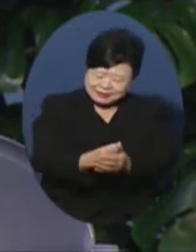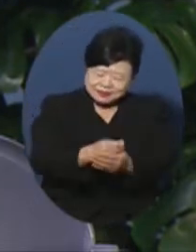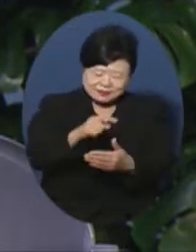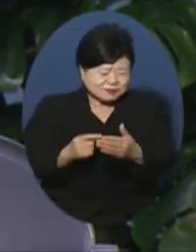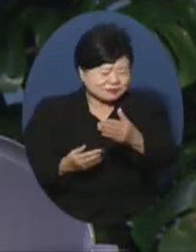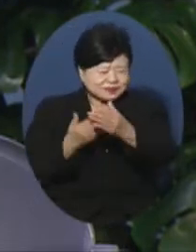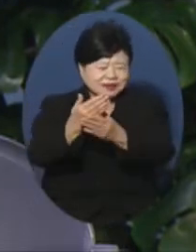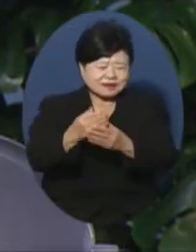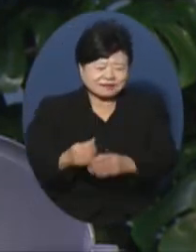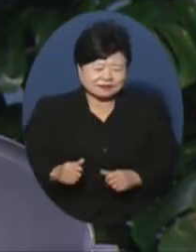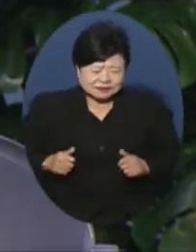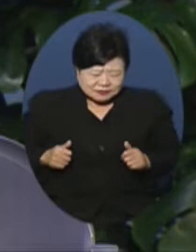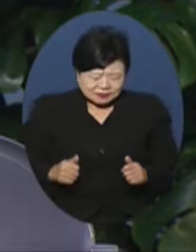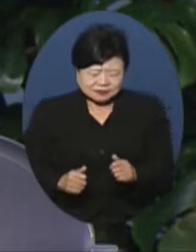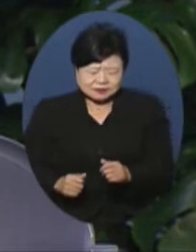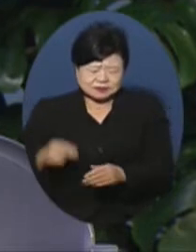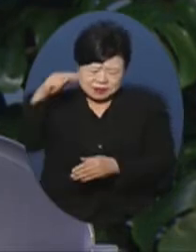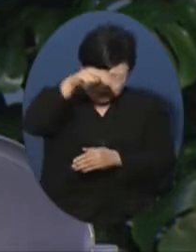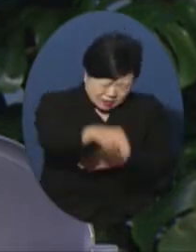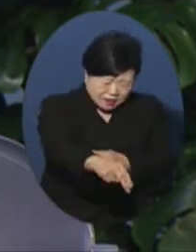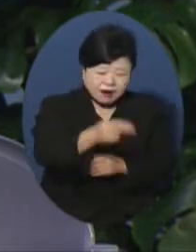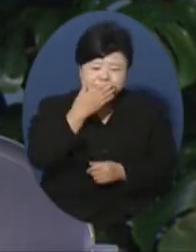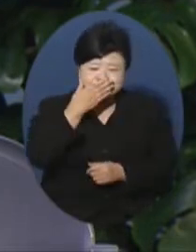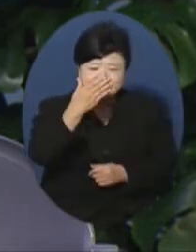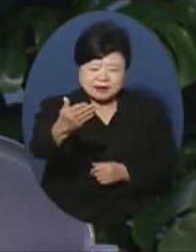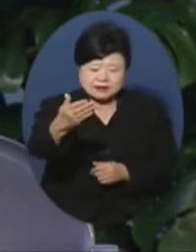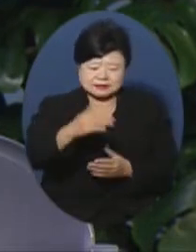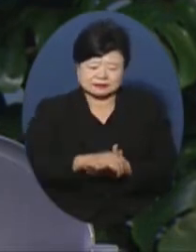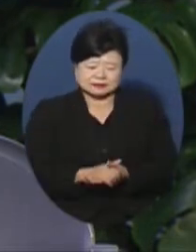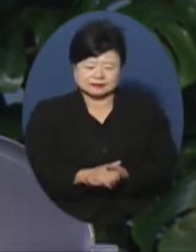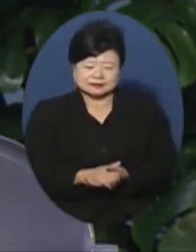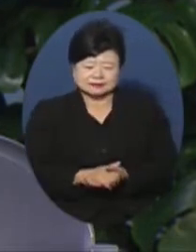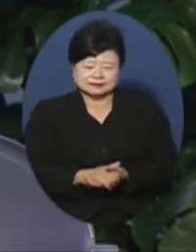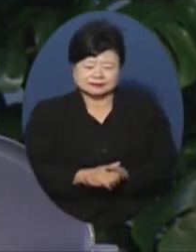담대한 마음으로 힘차게 뛸 수 있습니다.